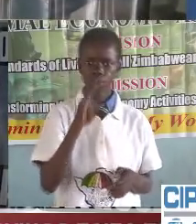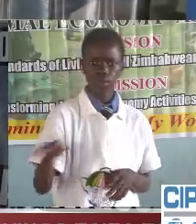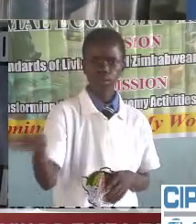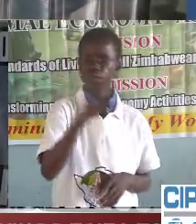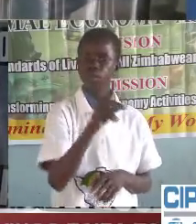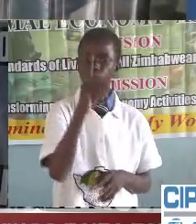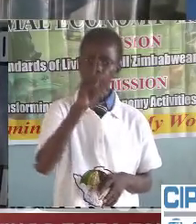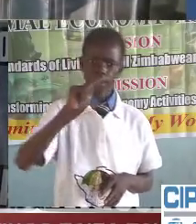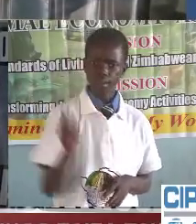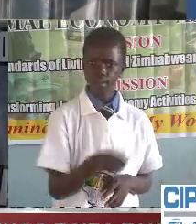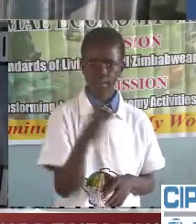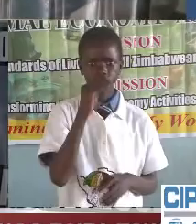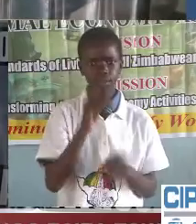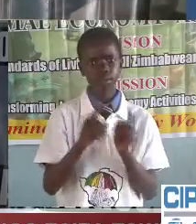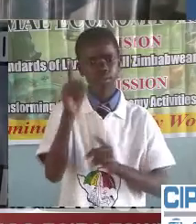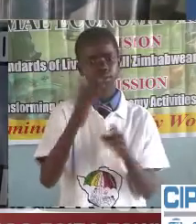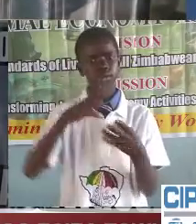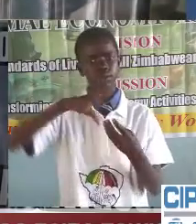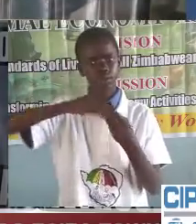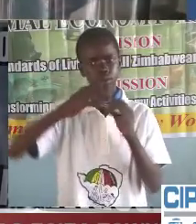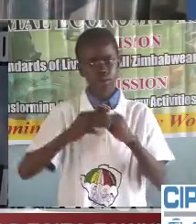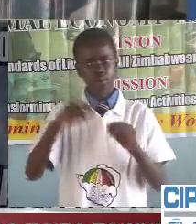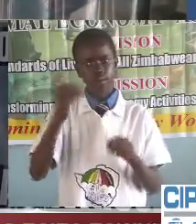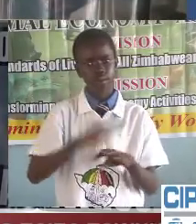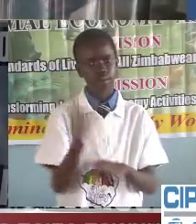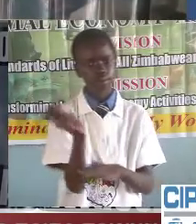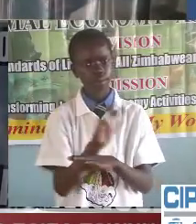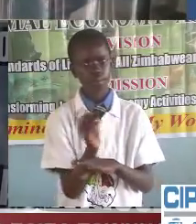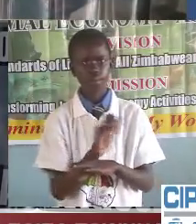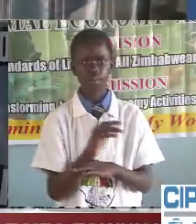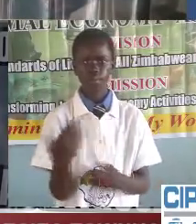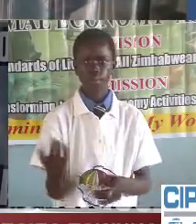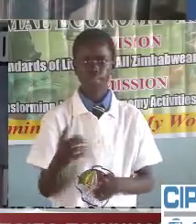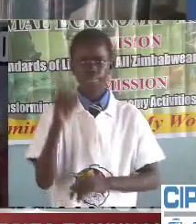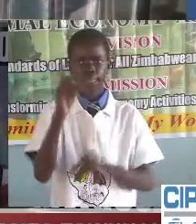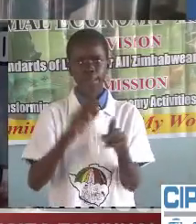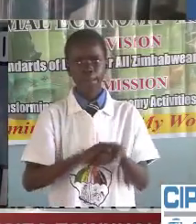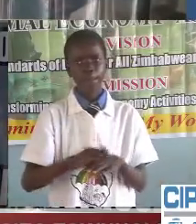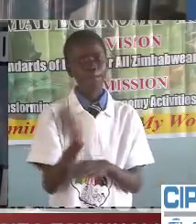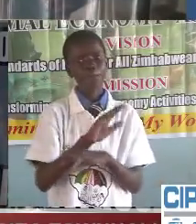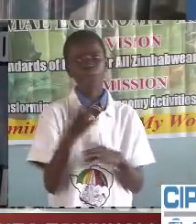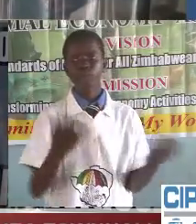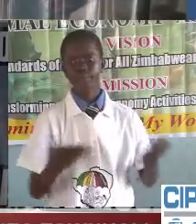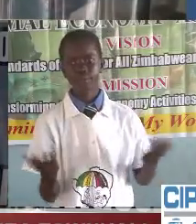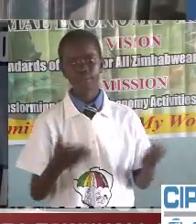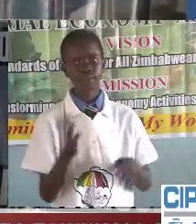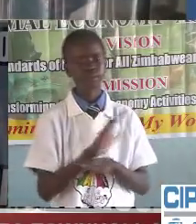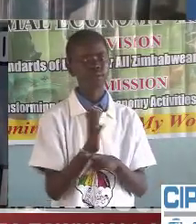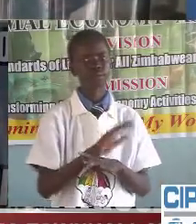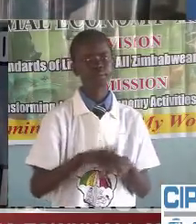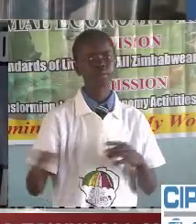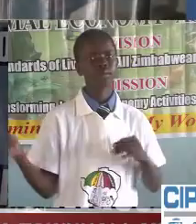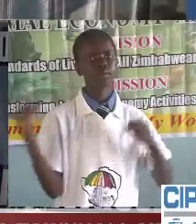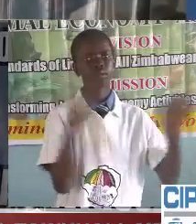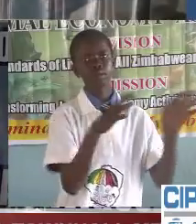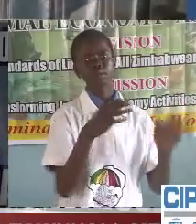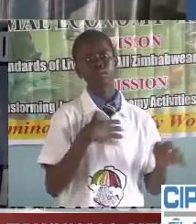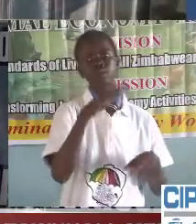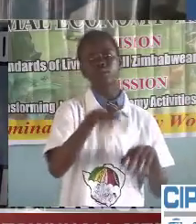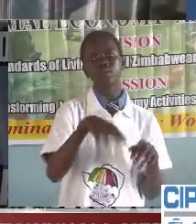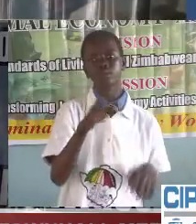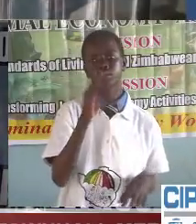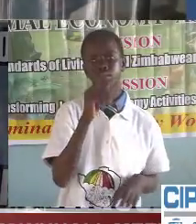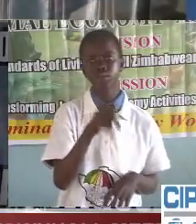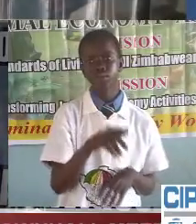votengesa sei, zviri organized vending, ma-market sites votengesera kupi kunoita kuti mari svike mavari,